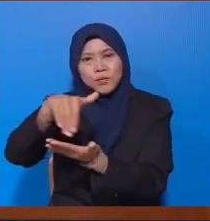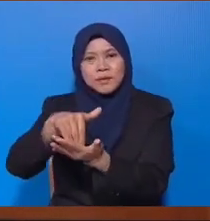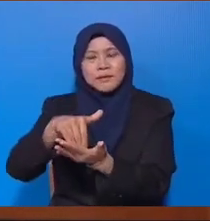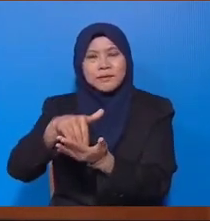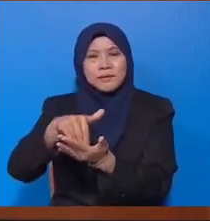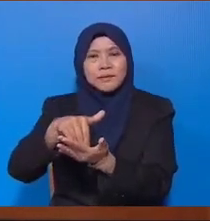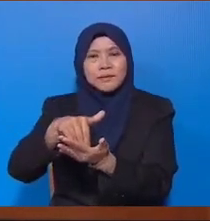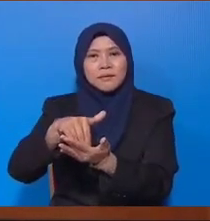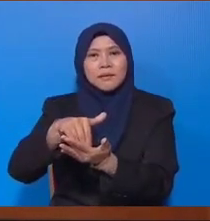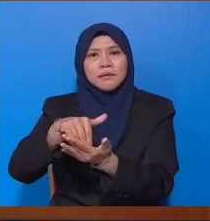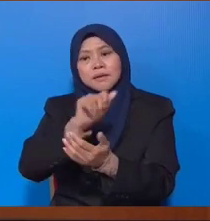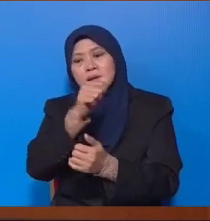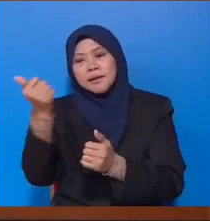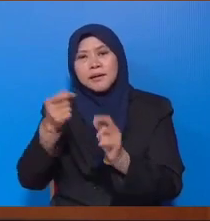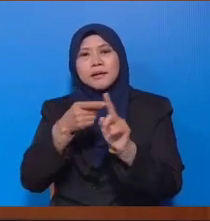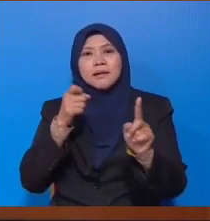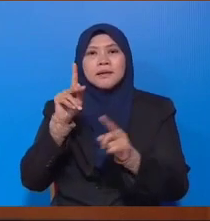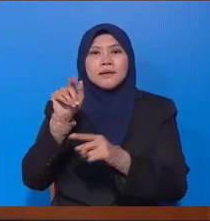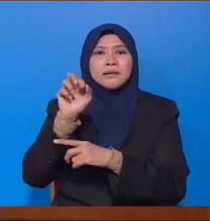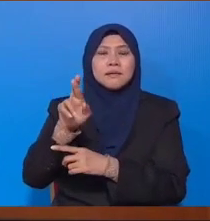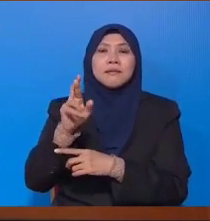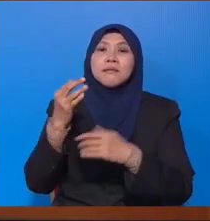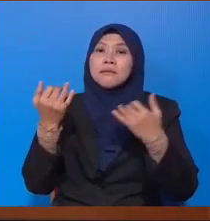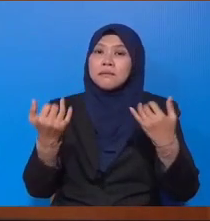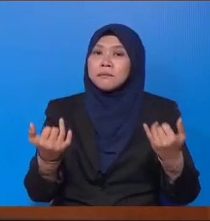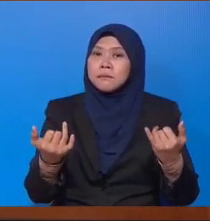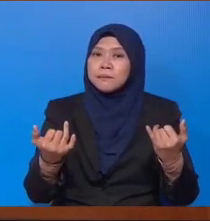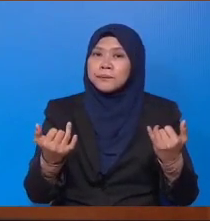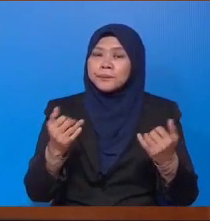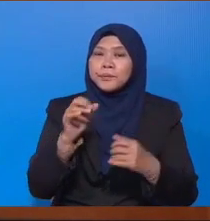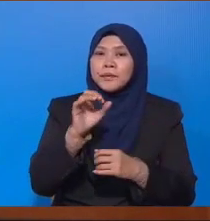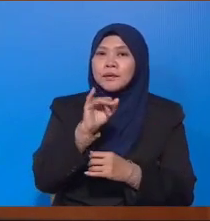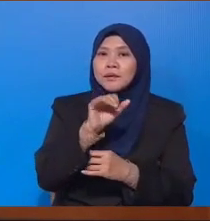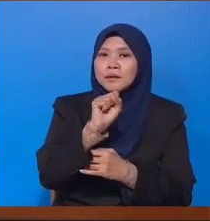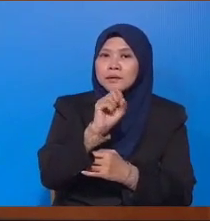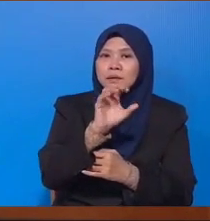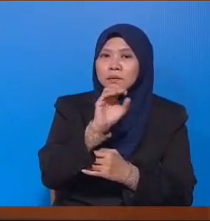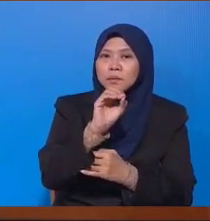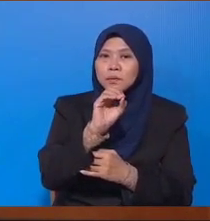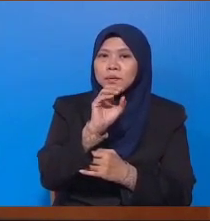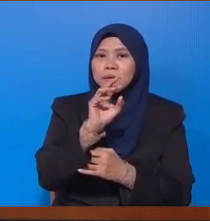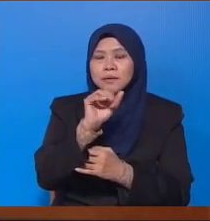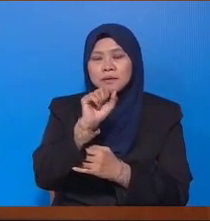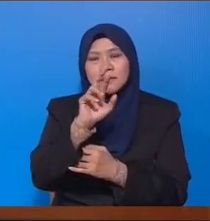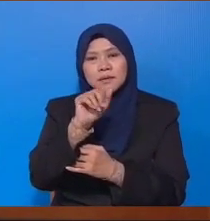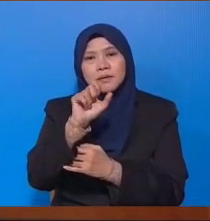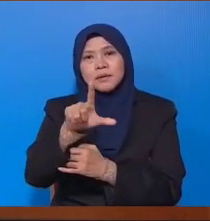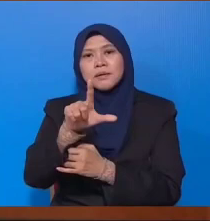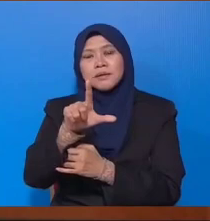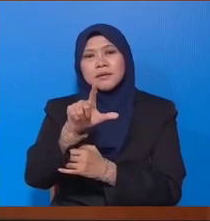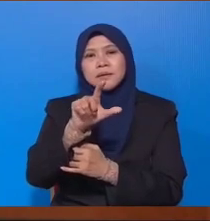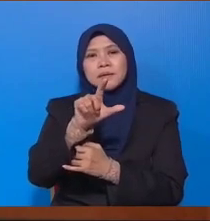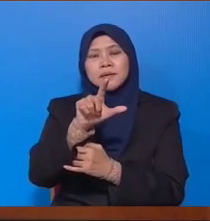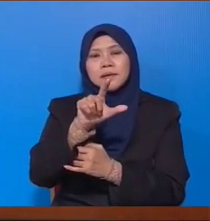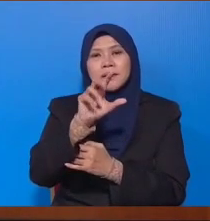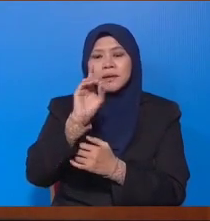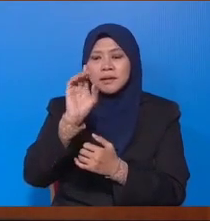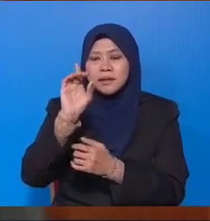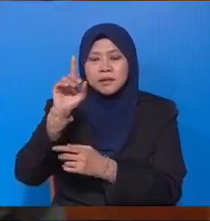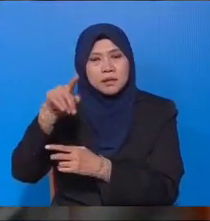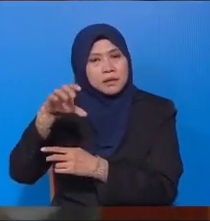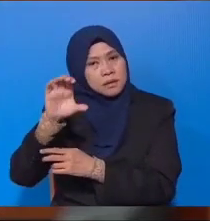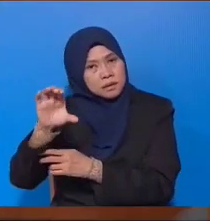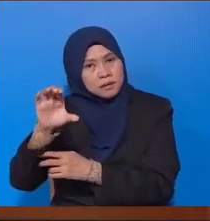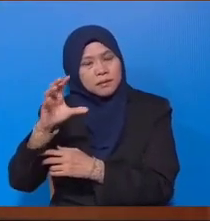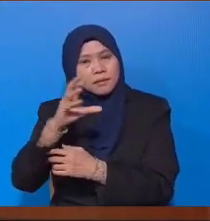selain Perkasa yaitu antara ini adalah melalui is Eko ekonomi regional development konser isi ADC